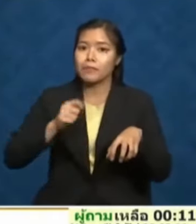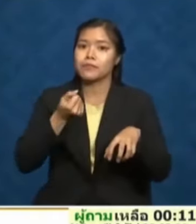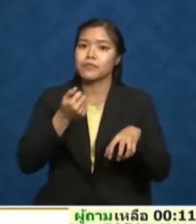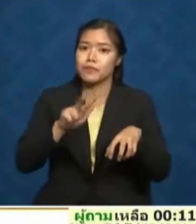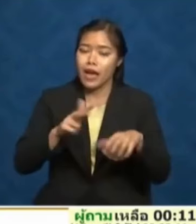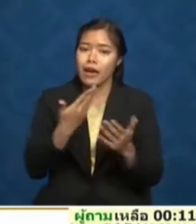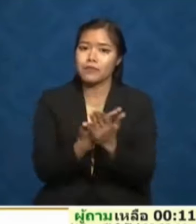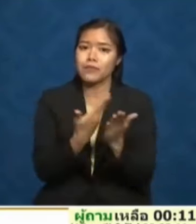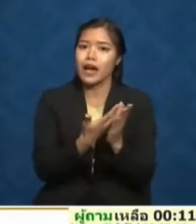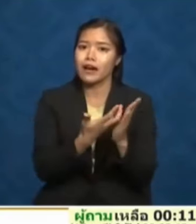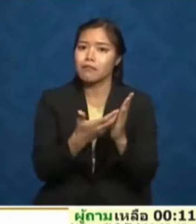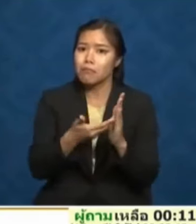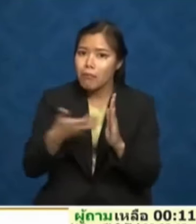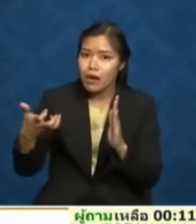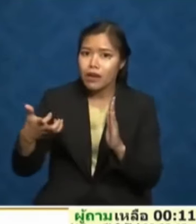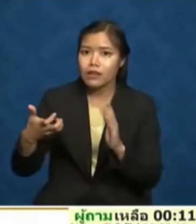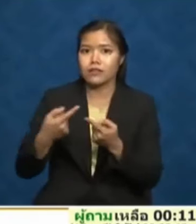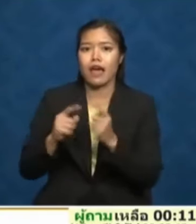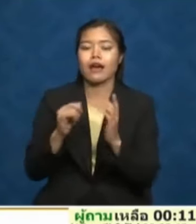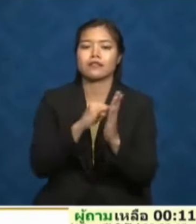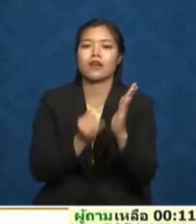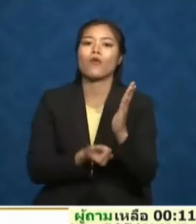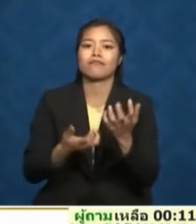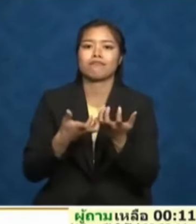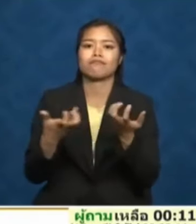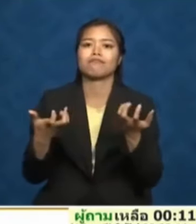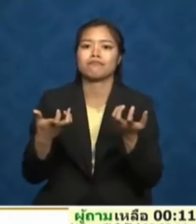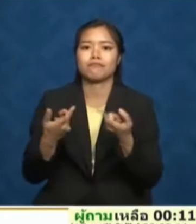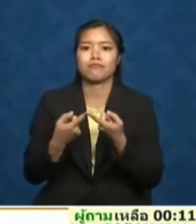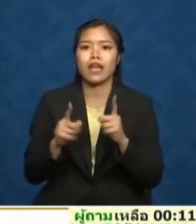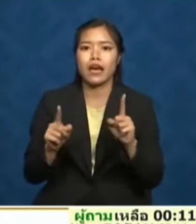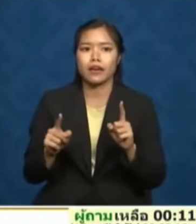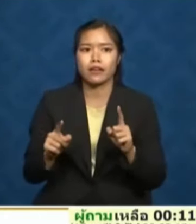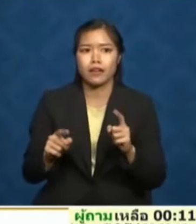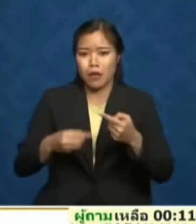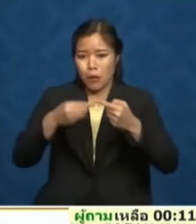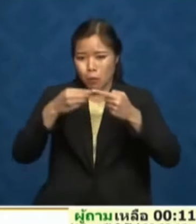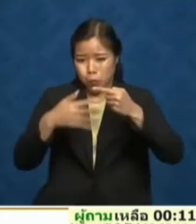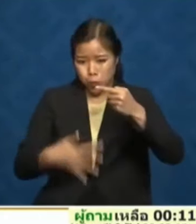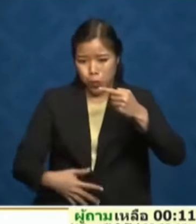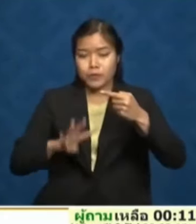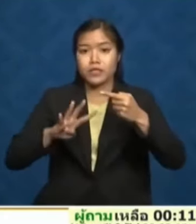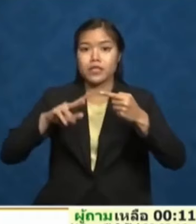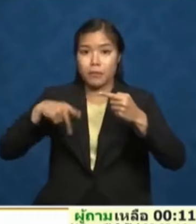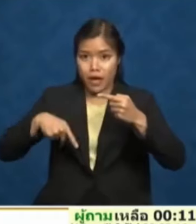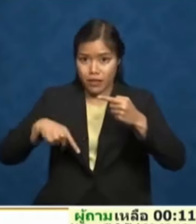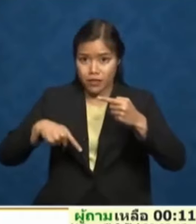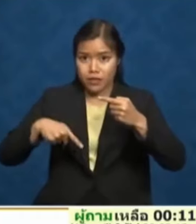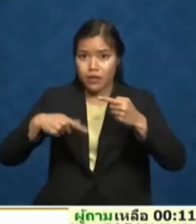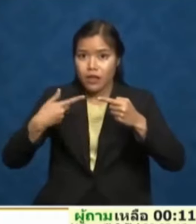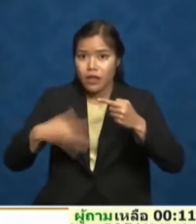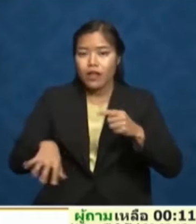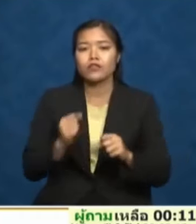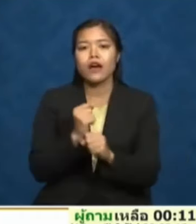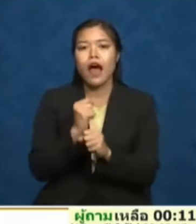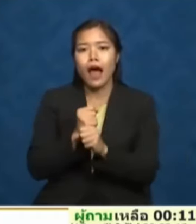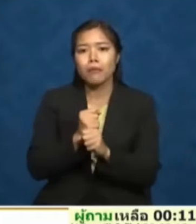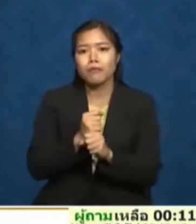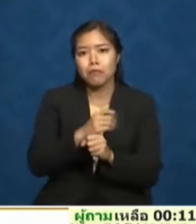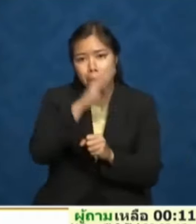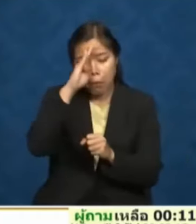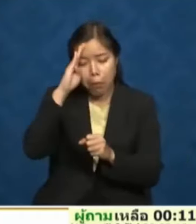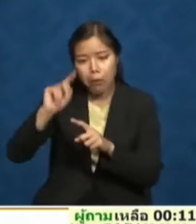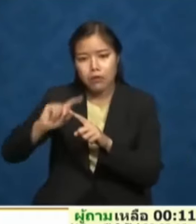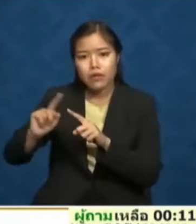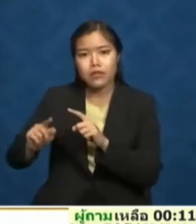ที่แตกต่างจากจังหวัดอื่นค่ะการเบิกจ่ายตามรายการที่มีอยู่ถึง 4,000รายการรวมถึงงานธุรการมากมายค่ะเสี่ยง